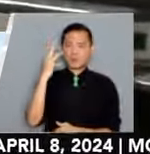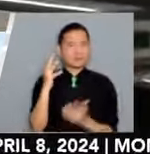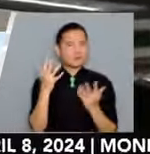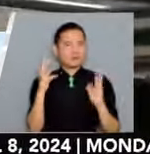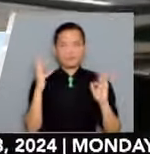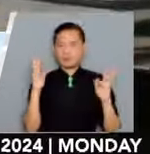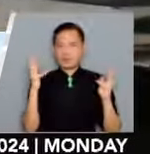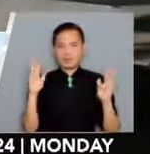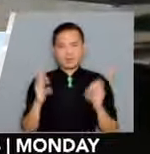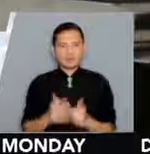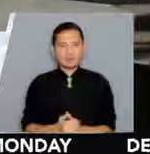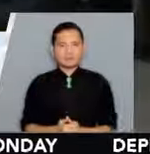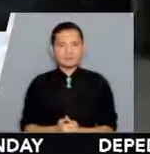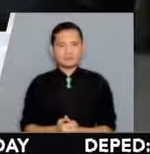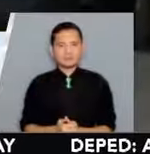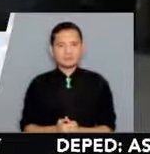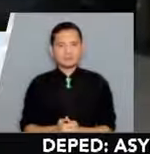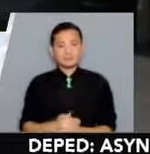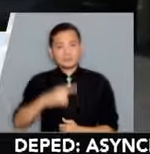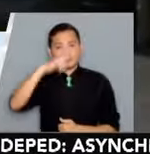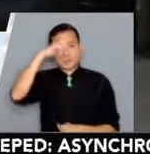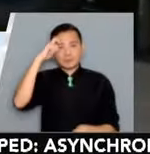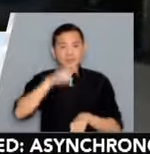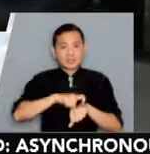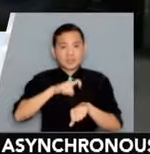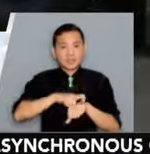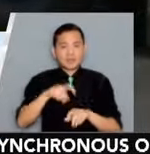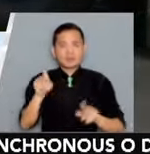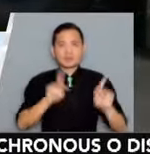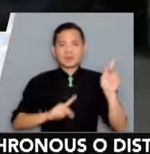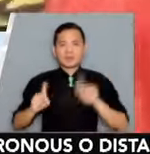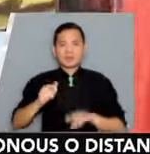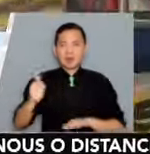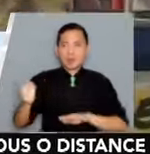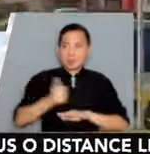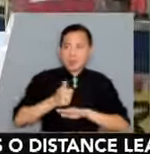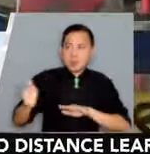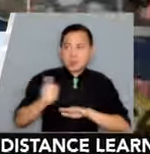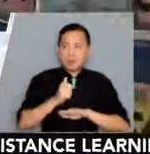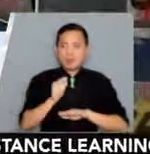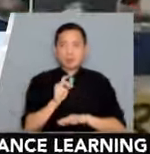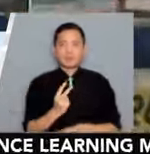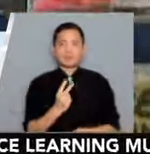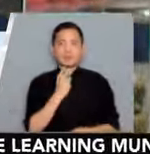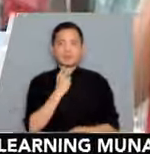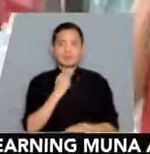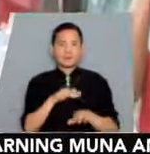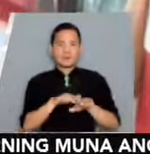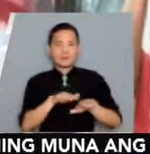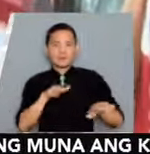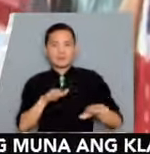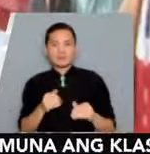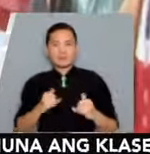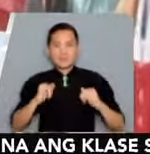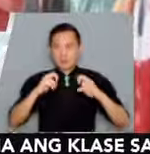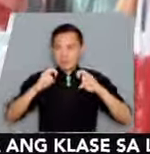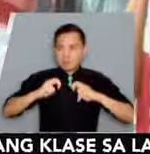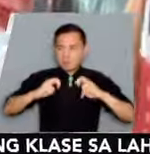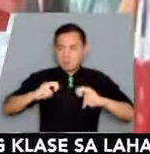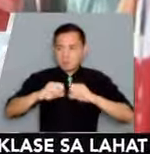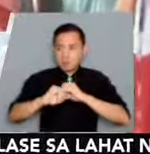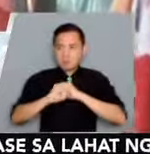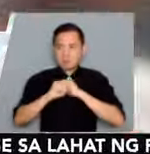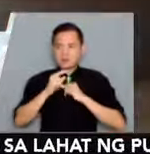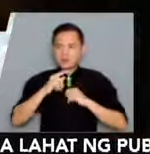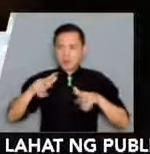At ngayong tag-init ang mga road warrior kung maipit sa matinding traffic at sa loob ay masisiksik, talagang masusubok ang